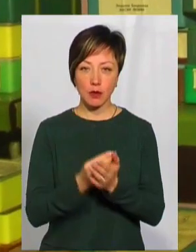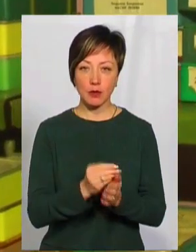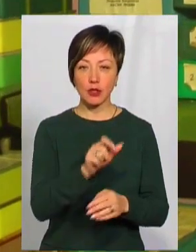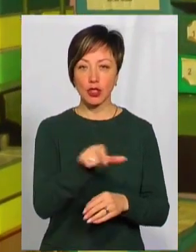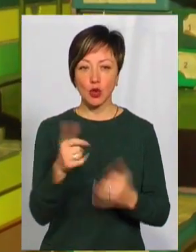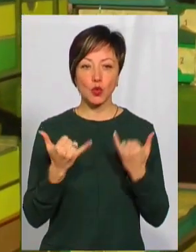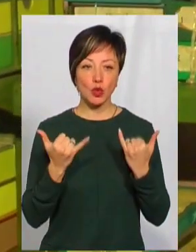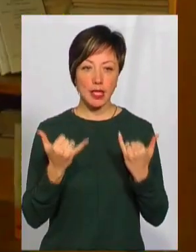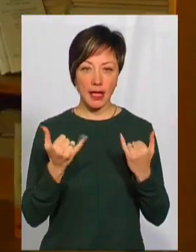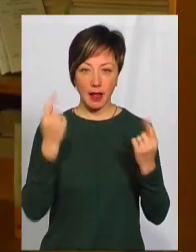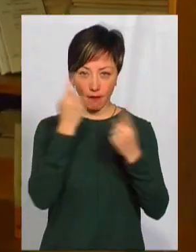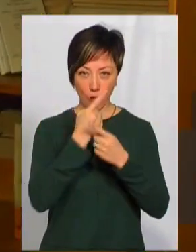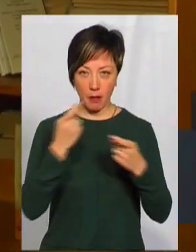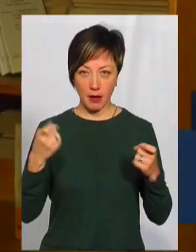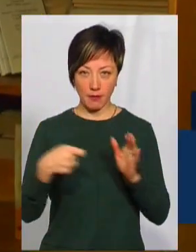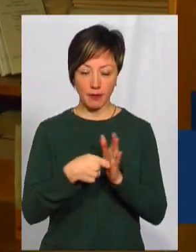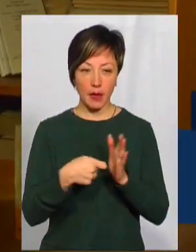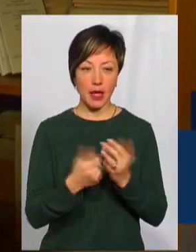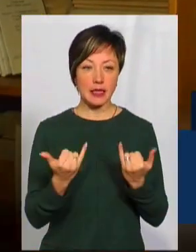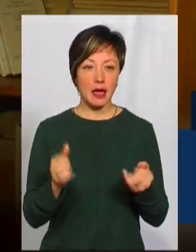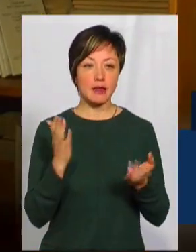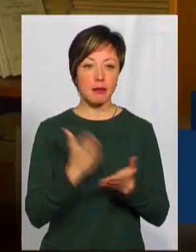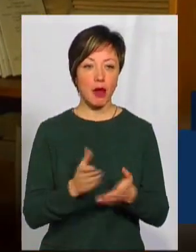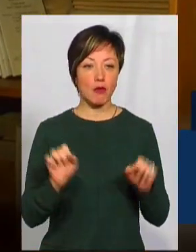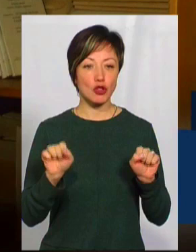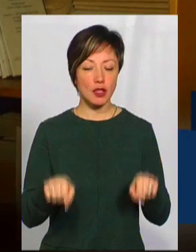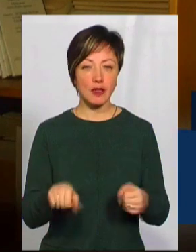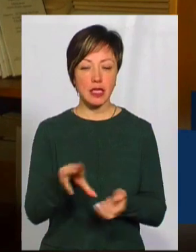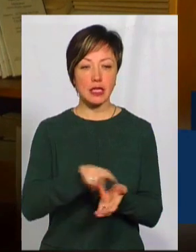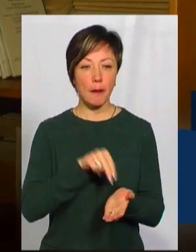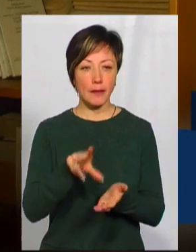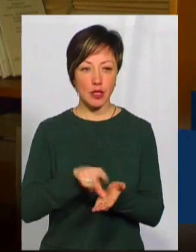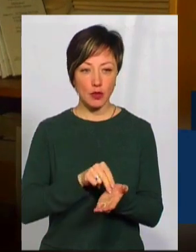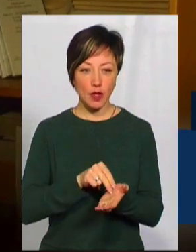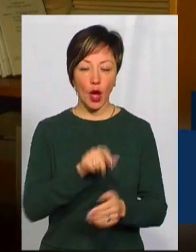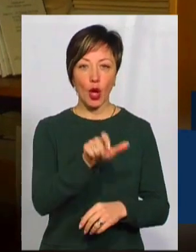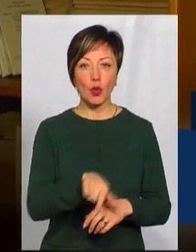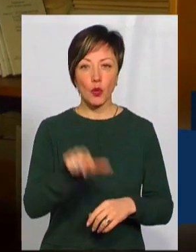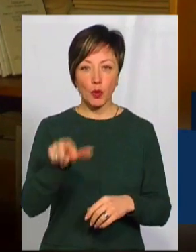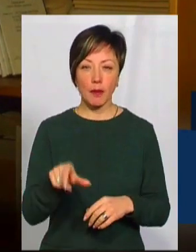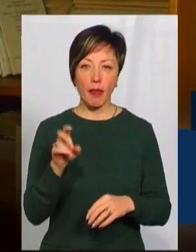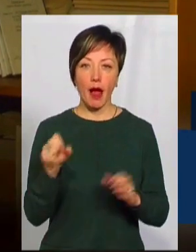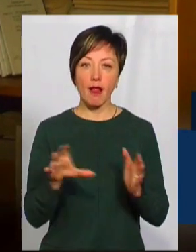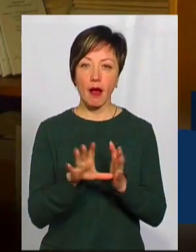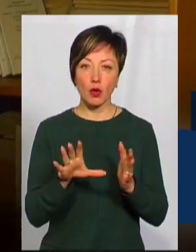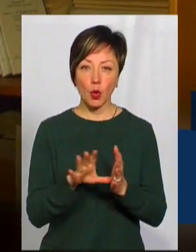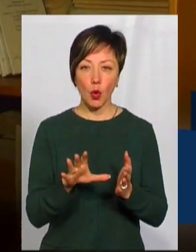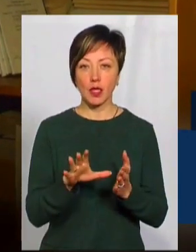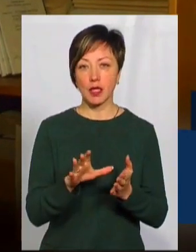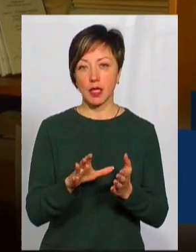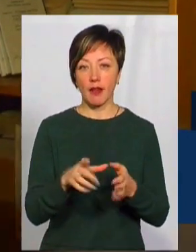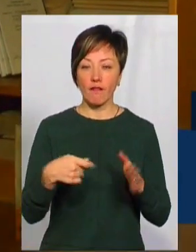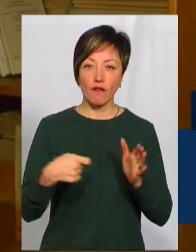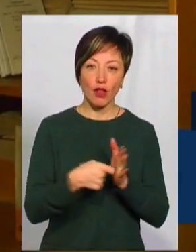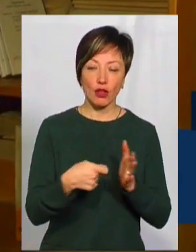сучасні носії інформації. Зараз ми вже маємо можливість записувати людям на електронні носії, на